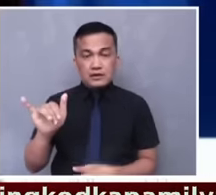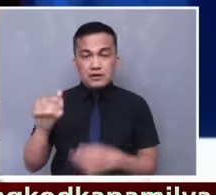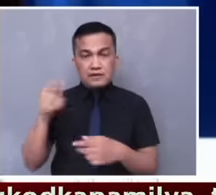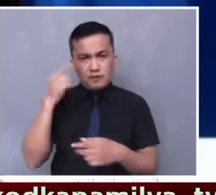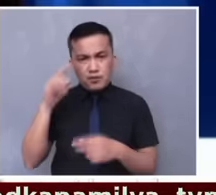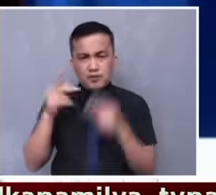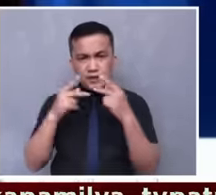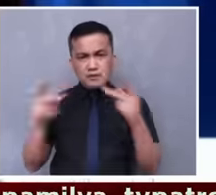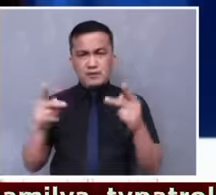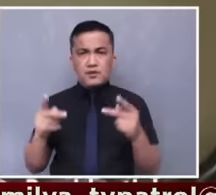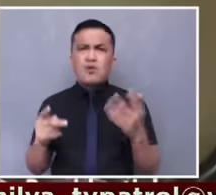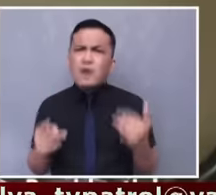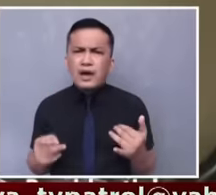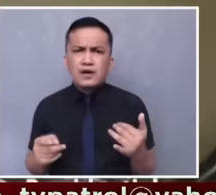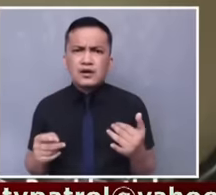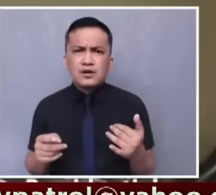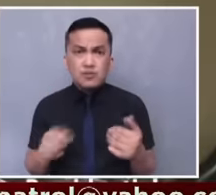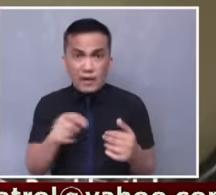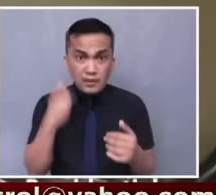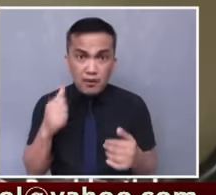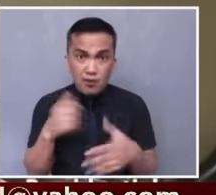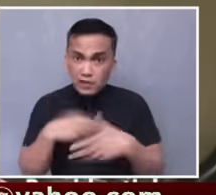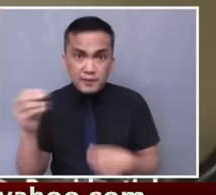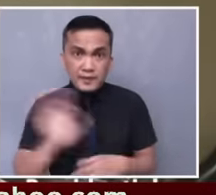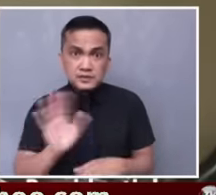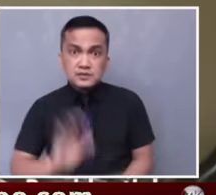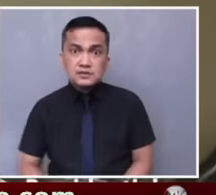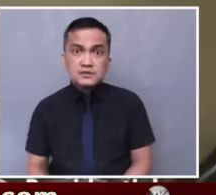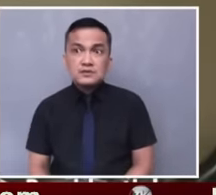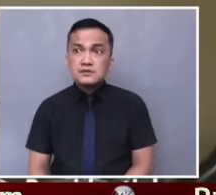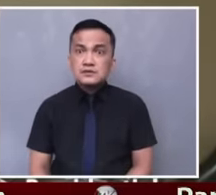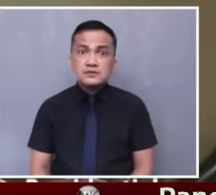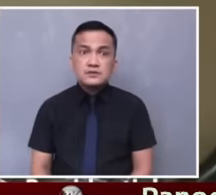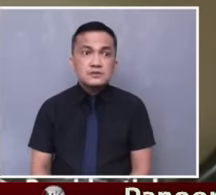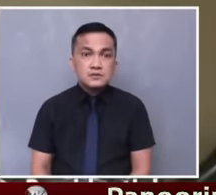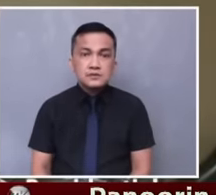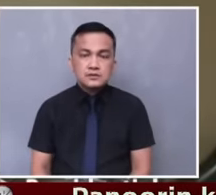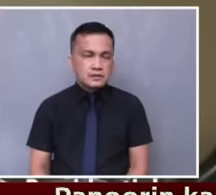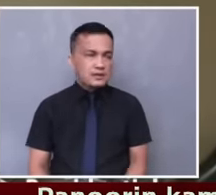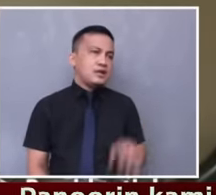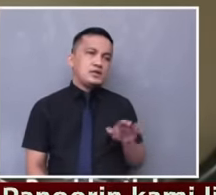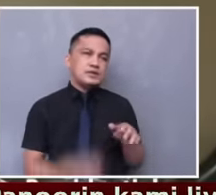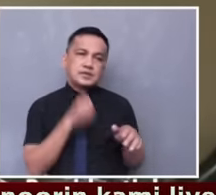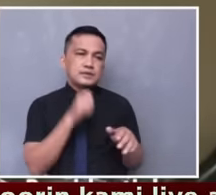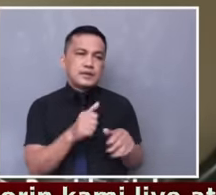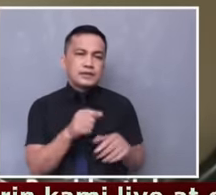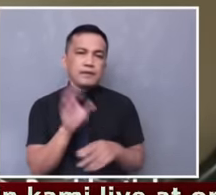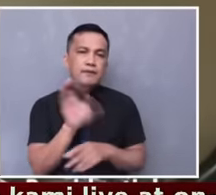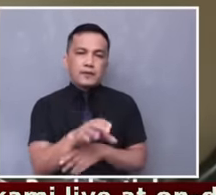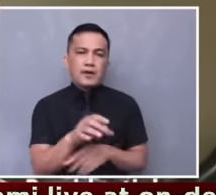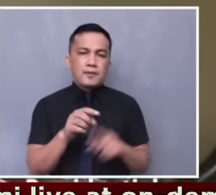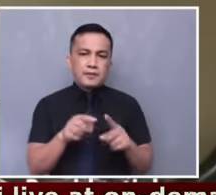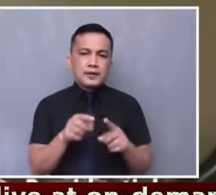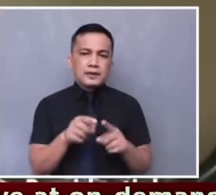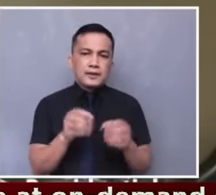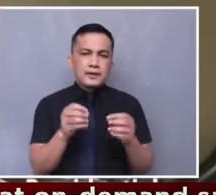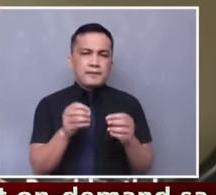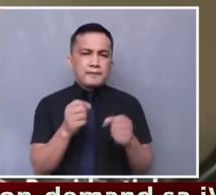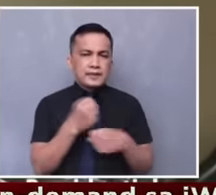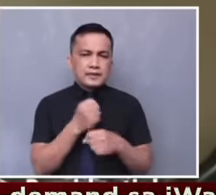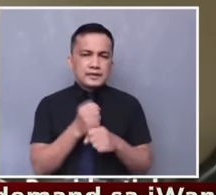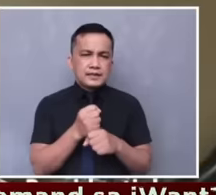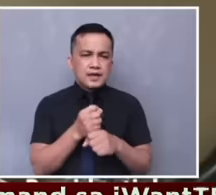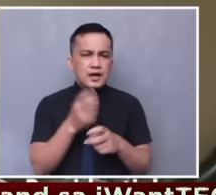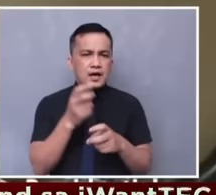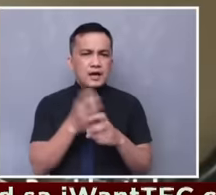why am I? Huwag kang lumabas. Hindi po naman natin i-mandatory, but at least we'll make it harder to live while